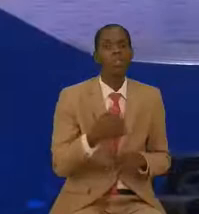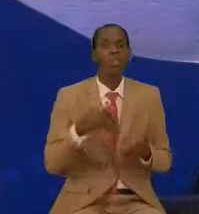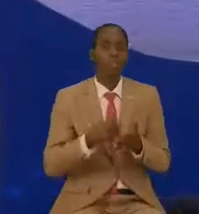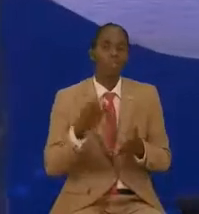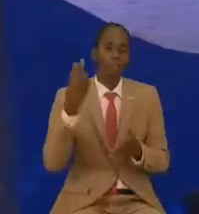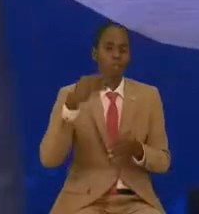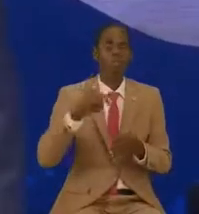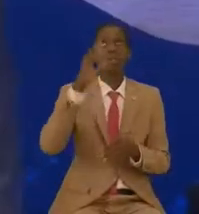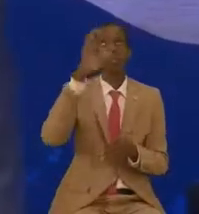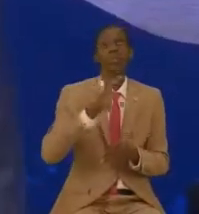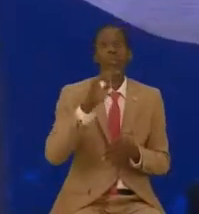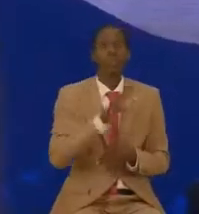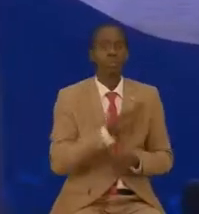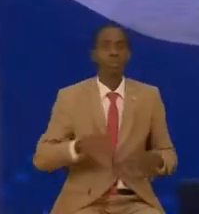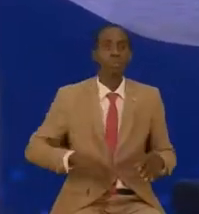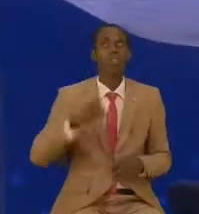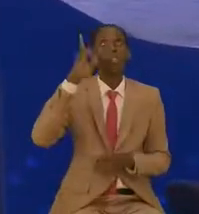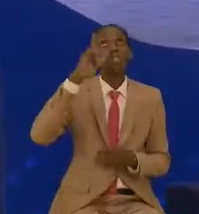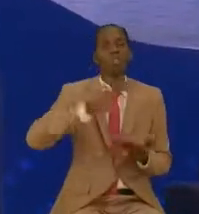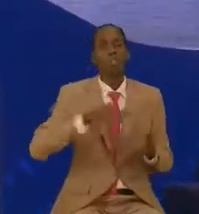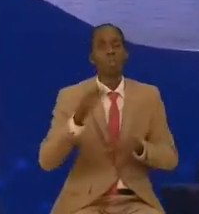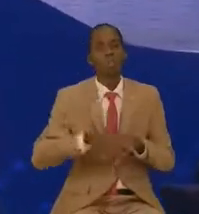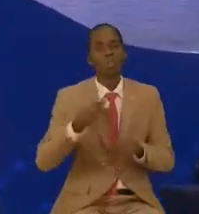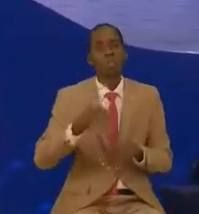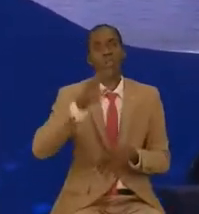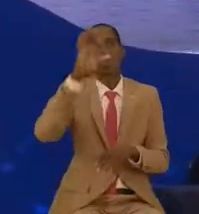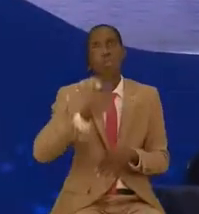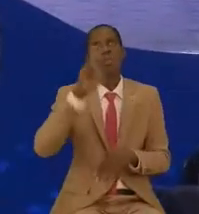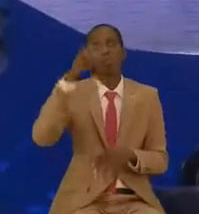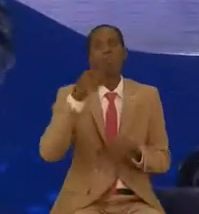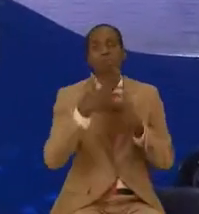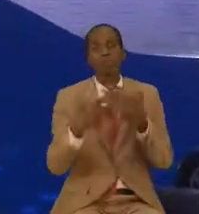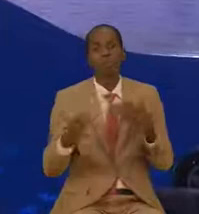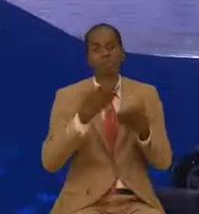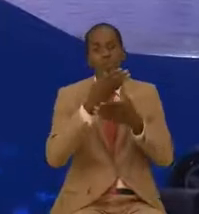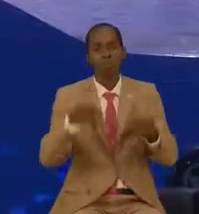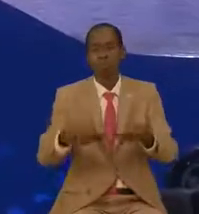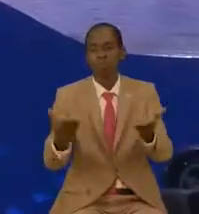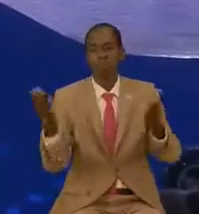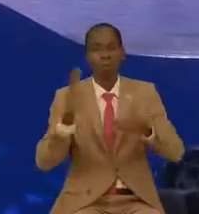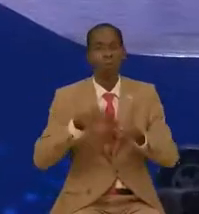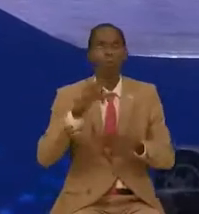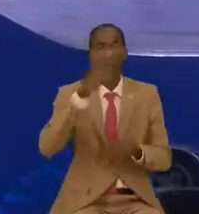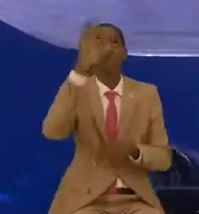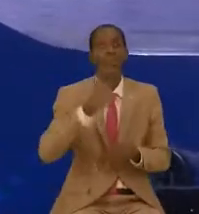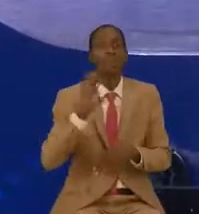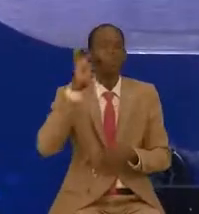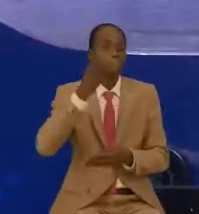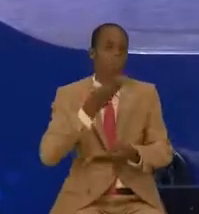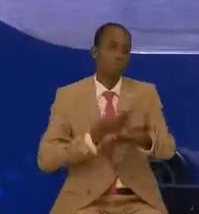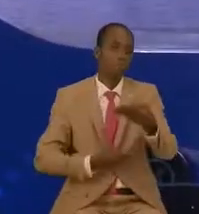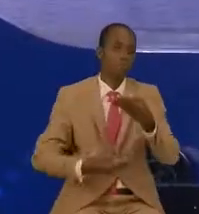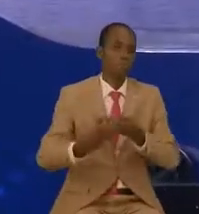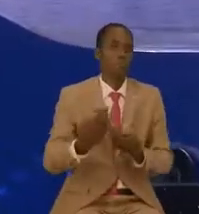la croix de Christ. Christ est mort à la croix, le sang répandu à la croix, le sacrifice